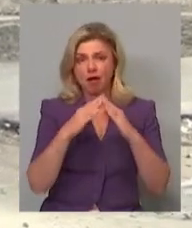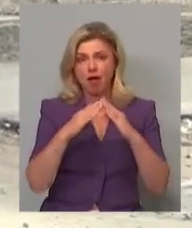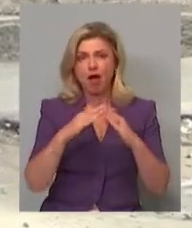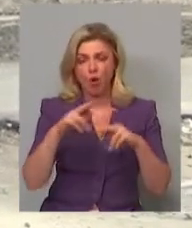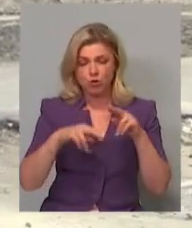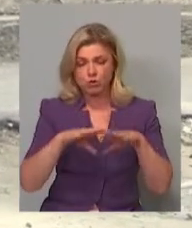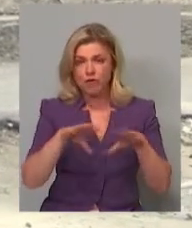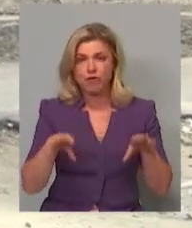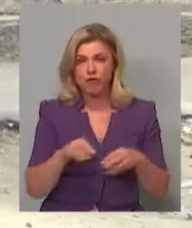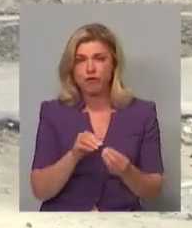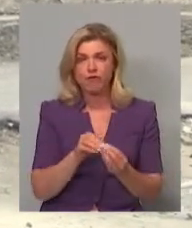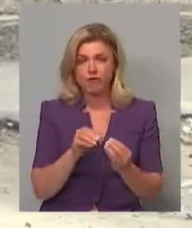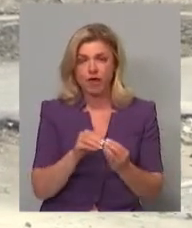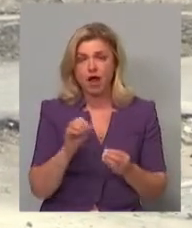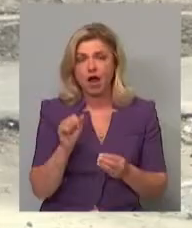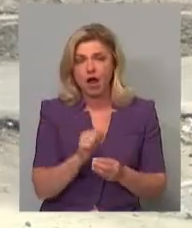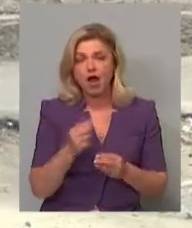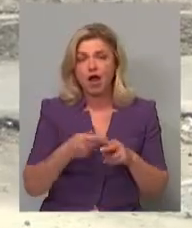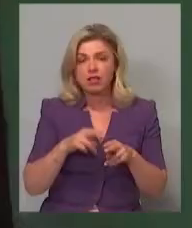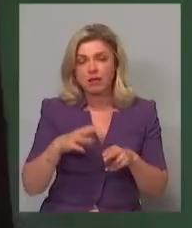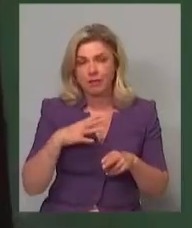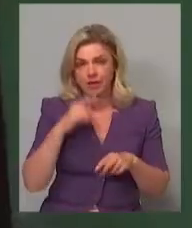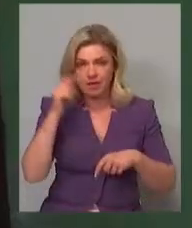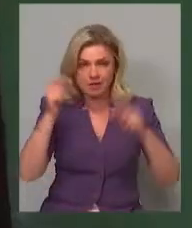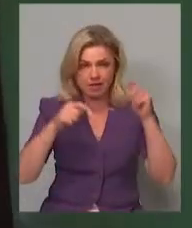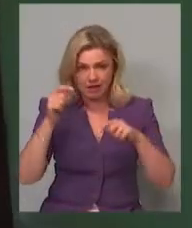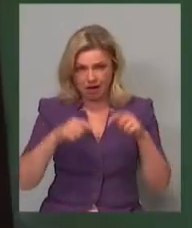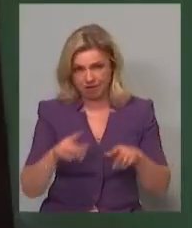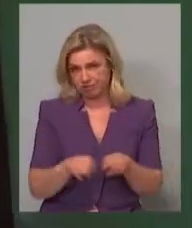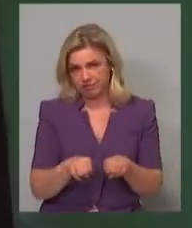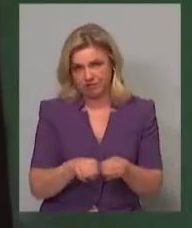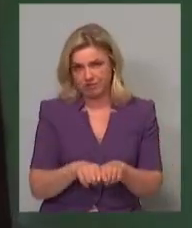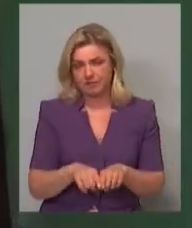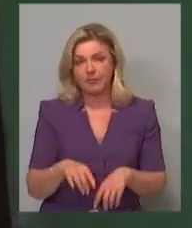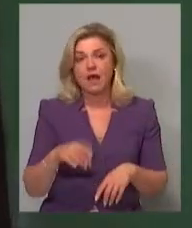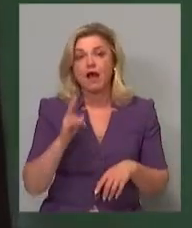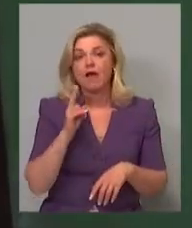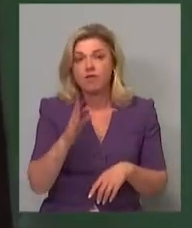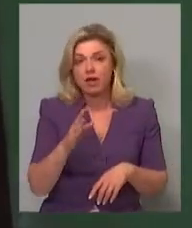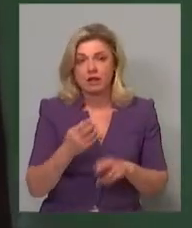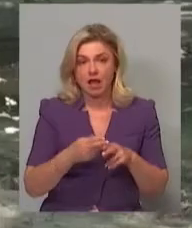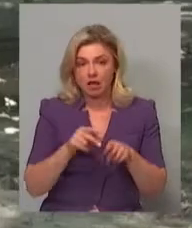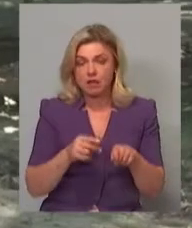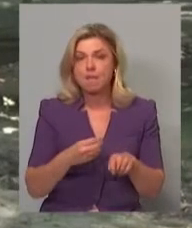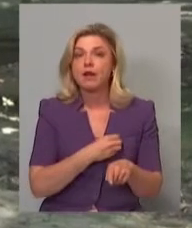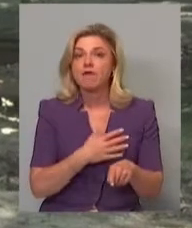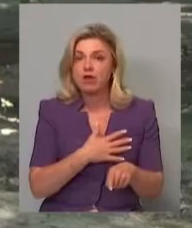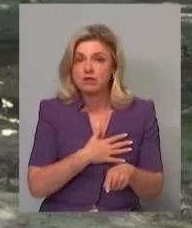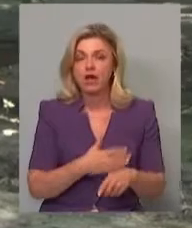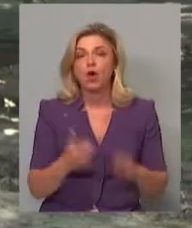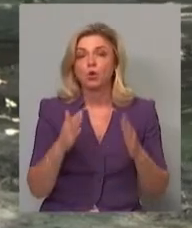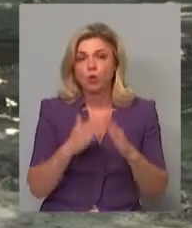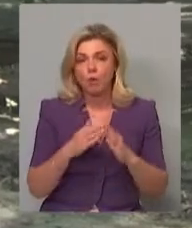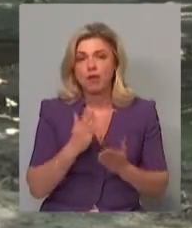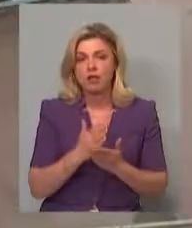полегшили дах. Вочевидь, він колись затікав і таке інше. Квартира, в якій обвалилась стеля, приватизована. Сам будинок знаходиться